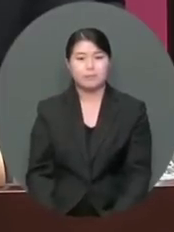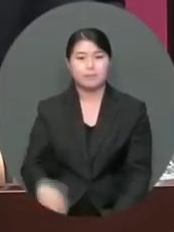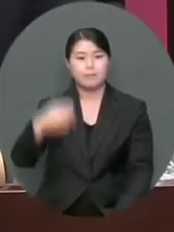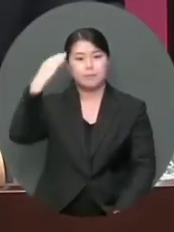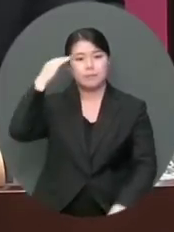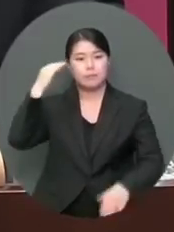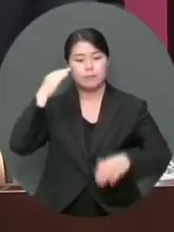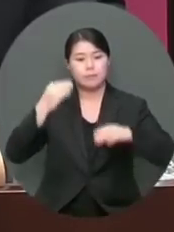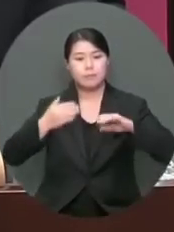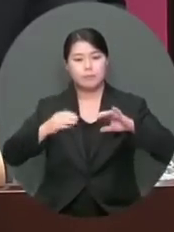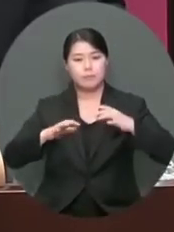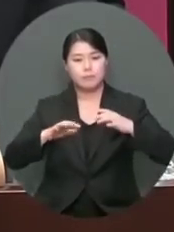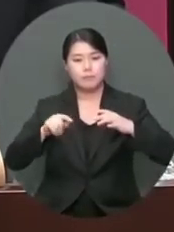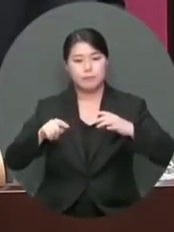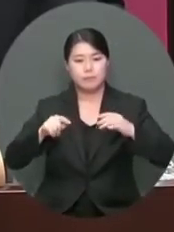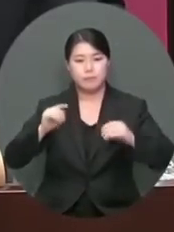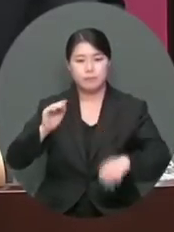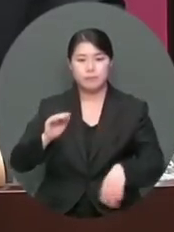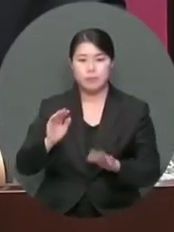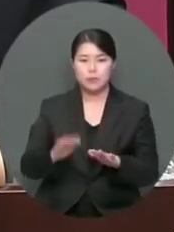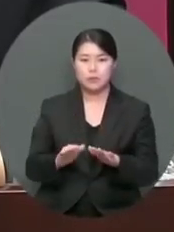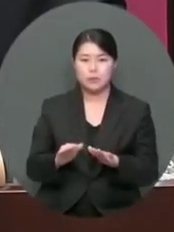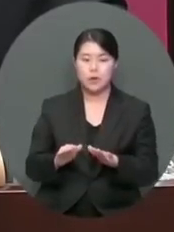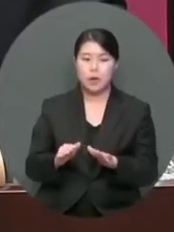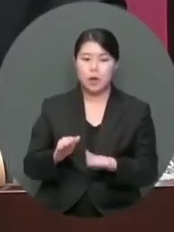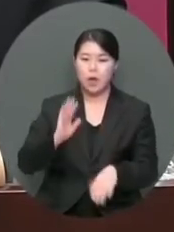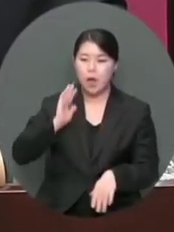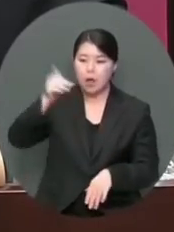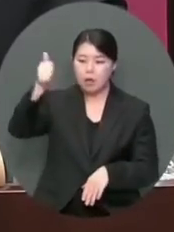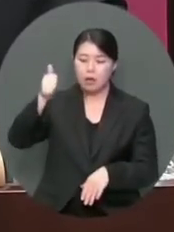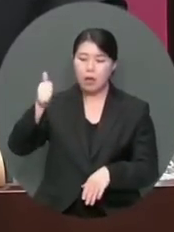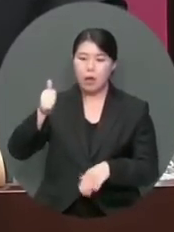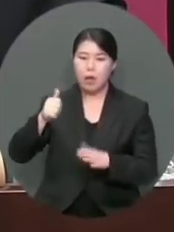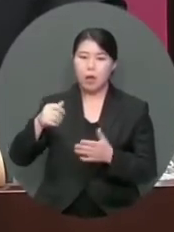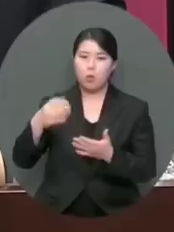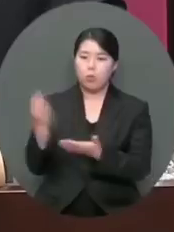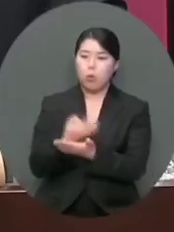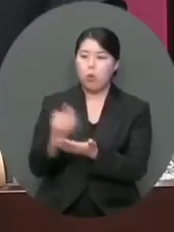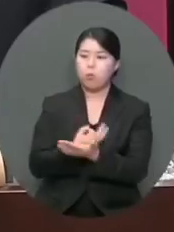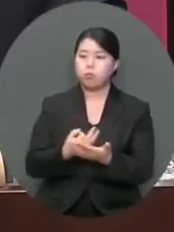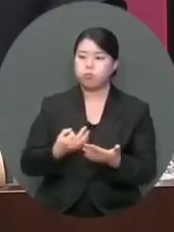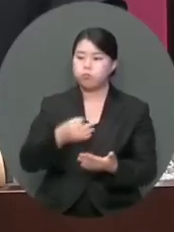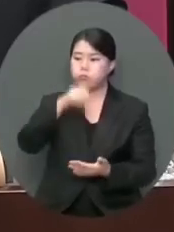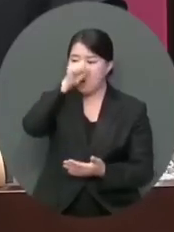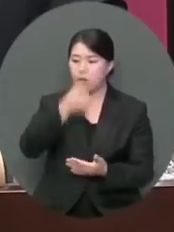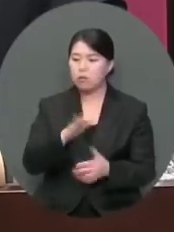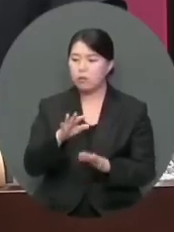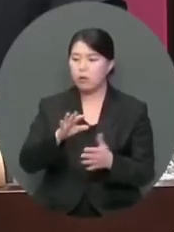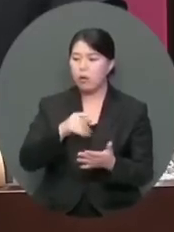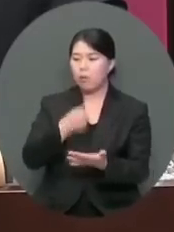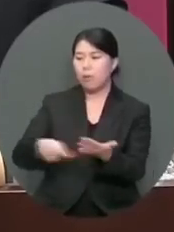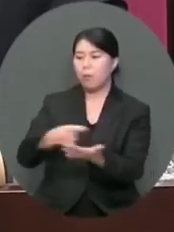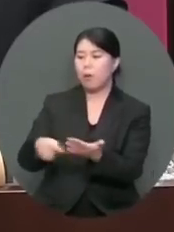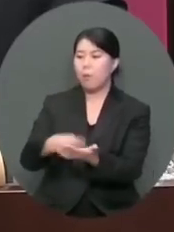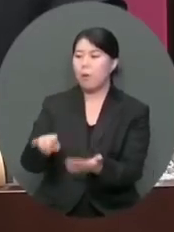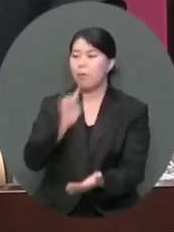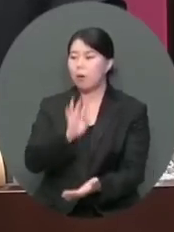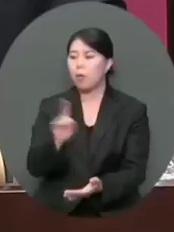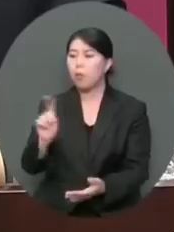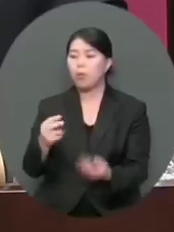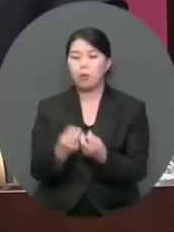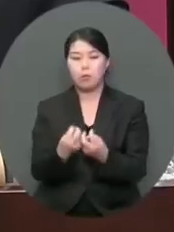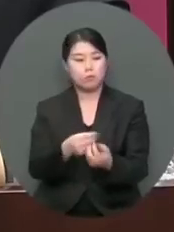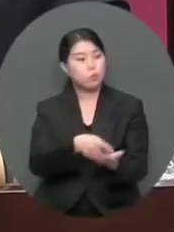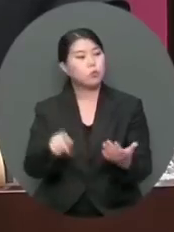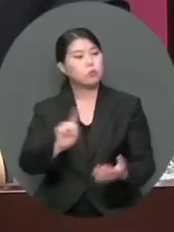대한민국 영업사원 1호께서 돈을 벌어와도 모자랄 판에 손실만 내고 있는데 어떻게 해야 할까요, 총리님? 어떤 손실을 말씀하시는